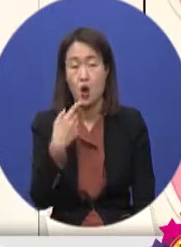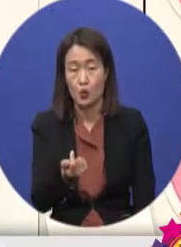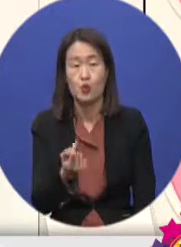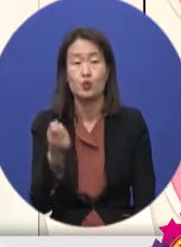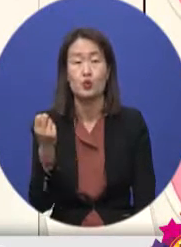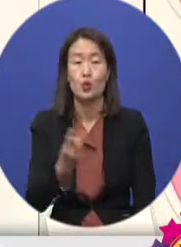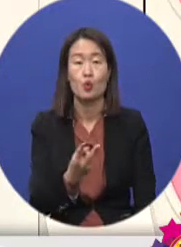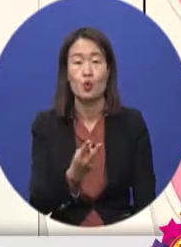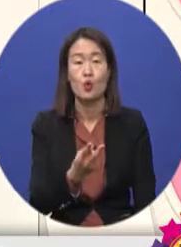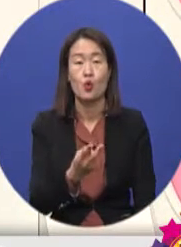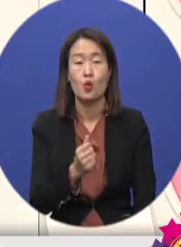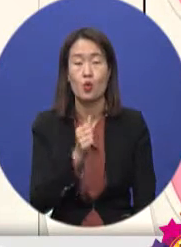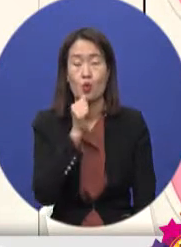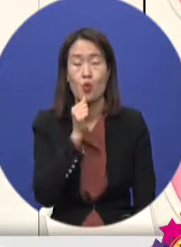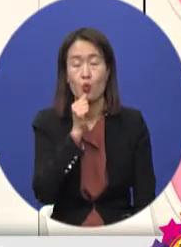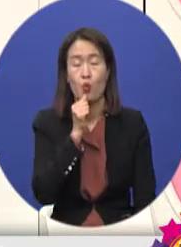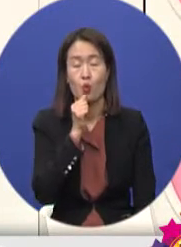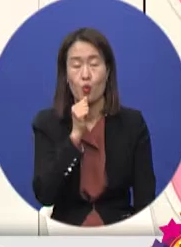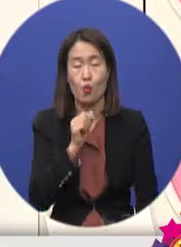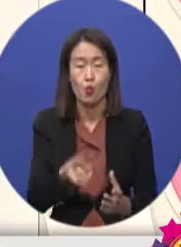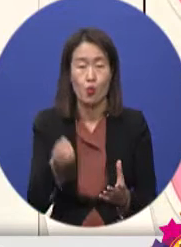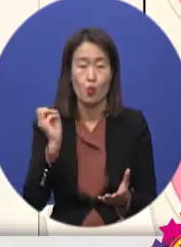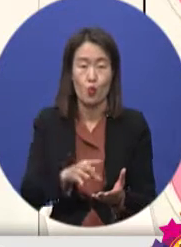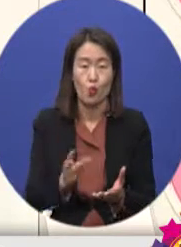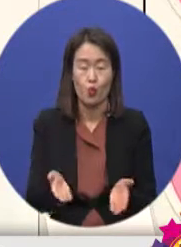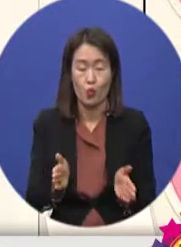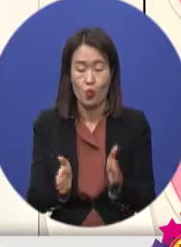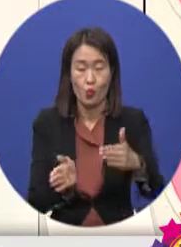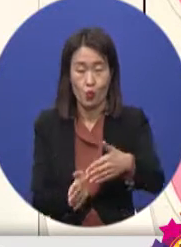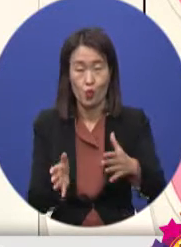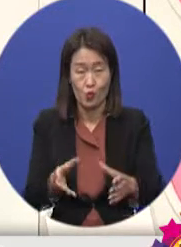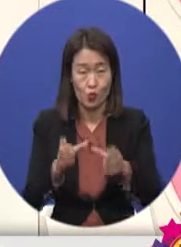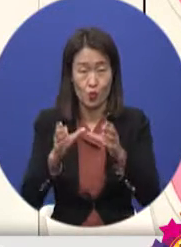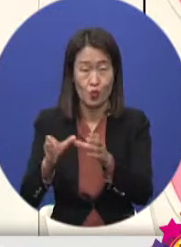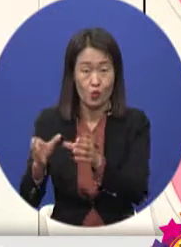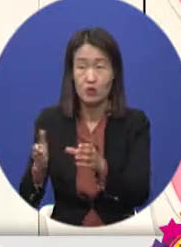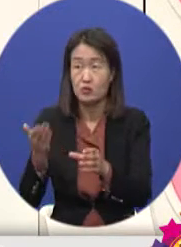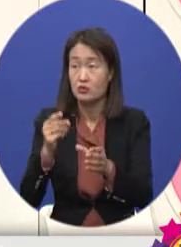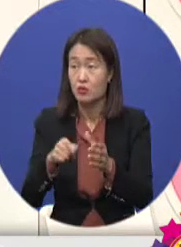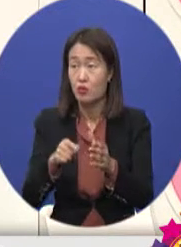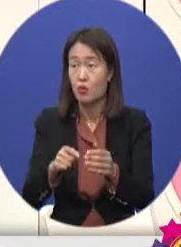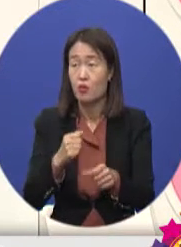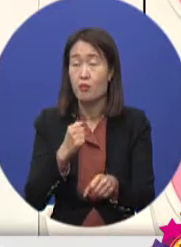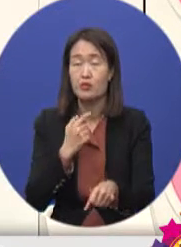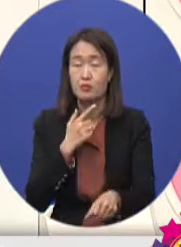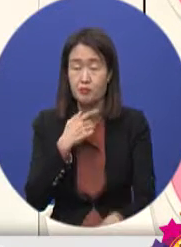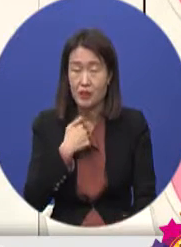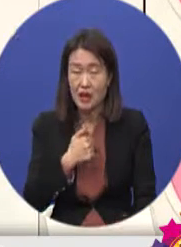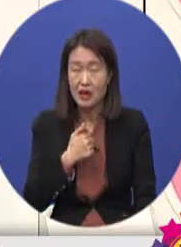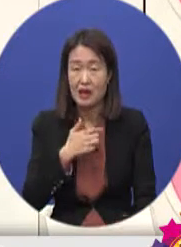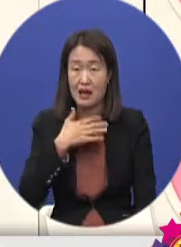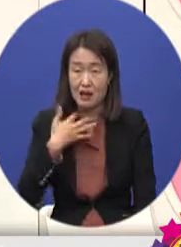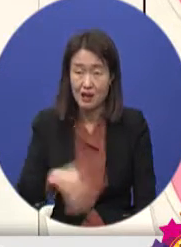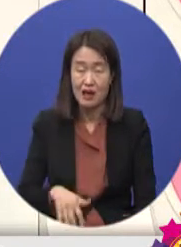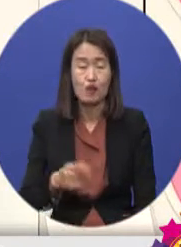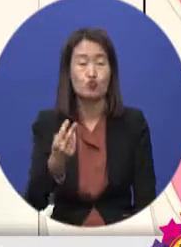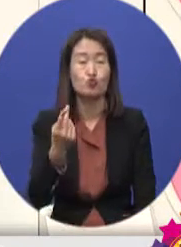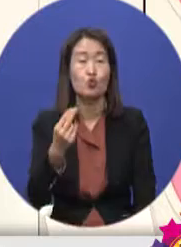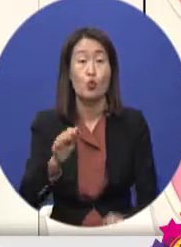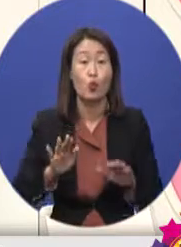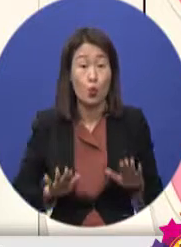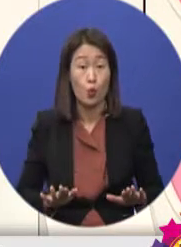같은 거는요? 매주 콩. 예, 그런 것도 이제 이제 하는 때도 있고 안 하는 때도 있고 그런데요. 올해는 하셨어요? 안